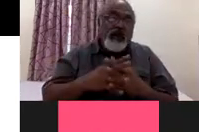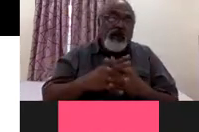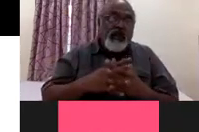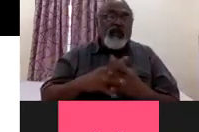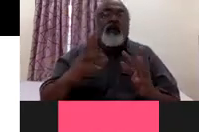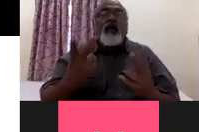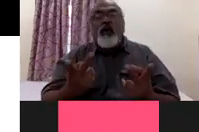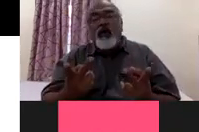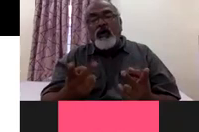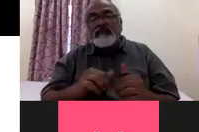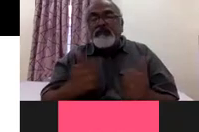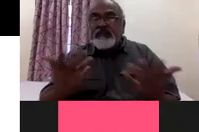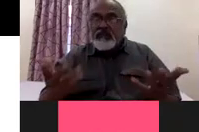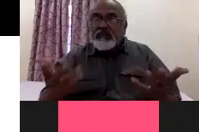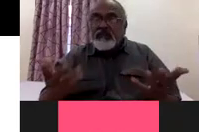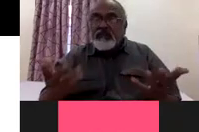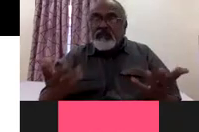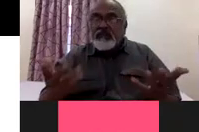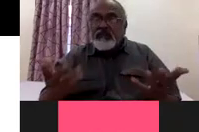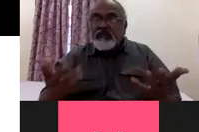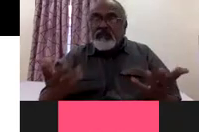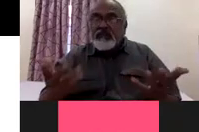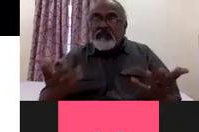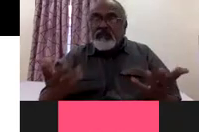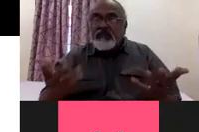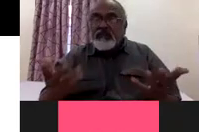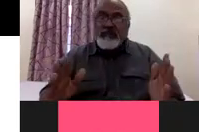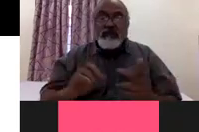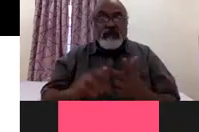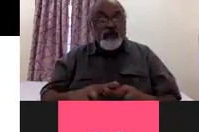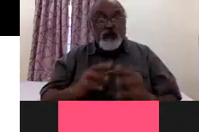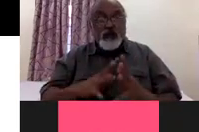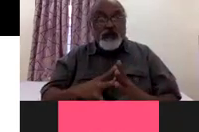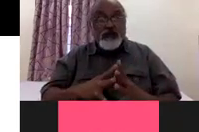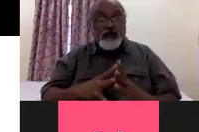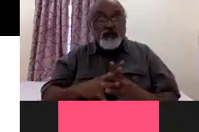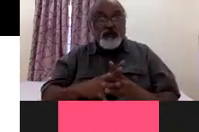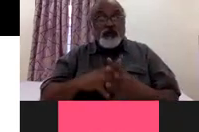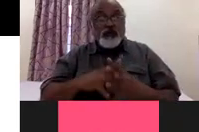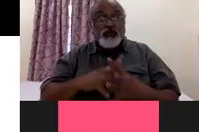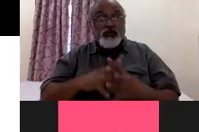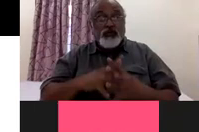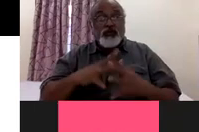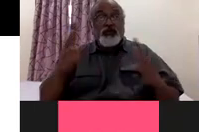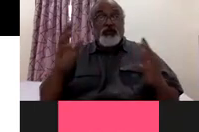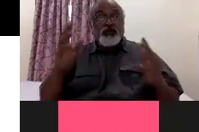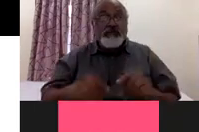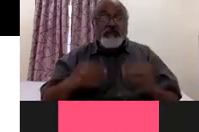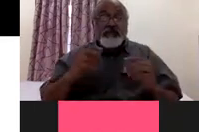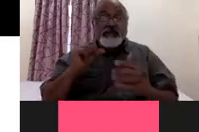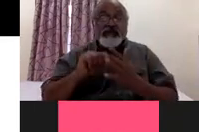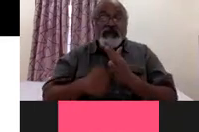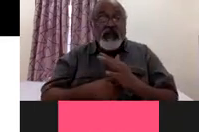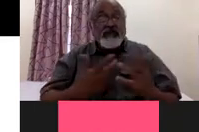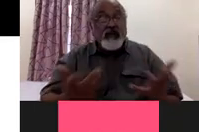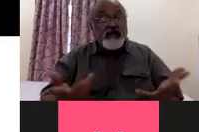कि एक्सेसिबिलिटी की जरूरत पड़ती है. अगर वो बहुत नहीं है मेरी कंपनी आराम से उतना अफोर्ड कर सकती है तो